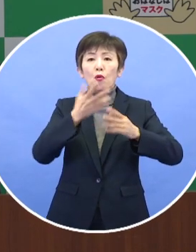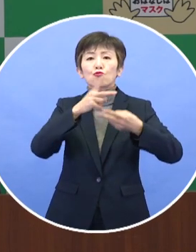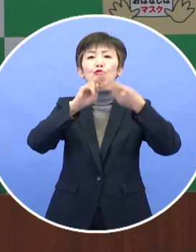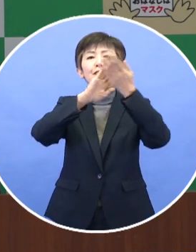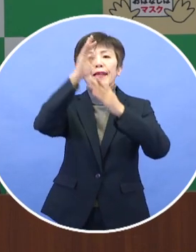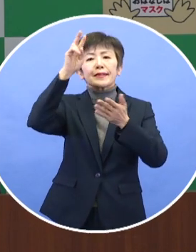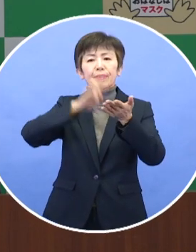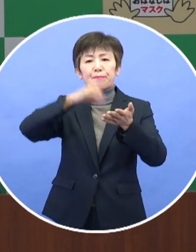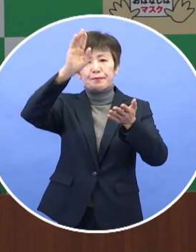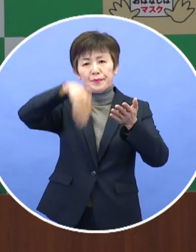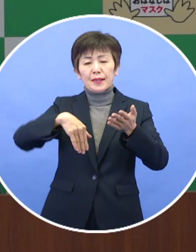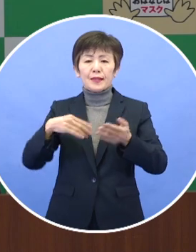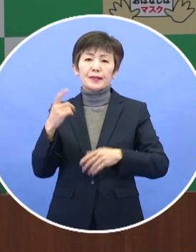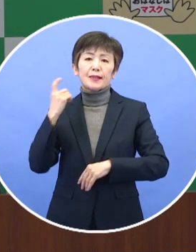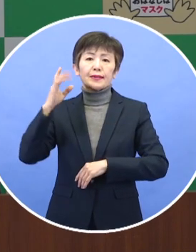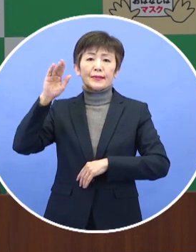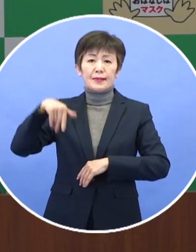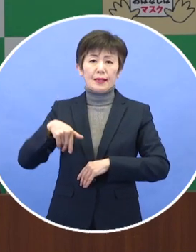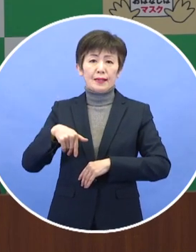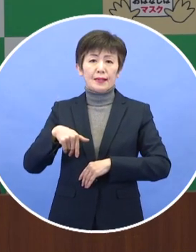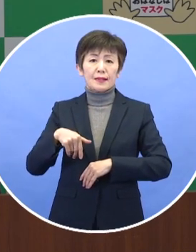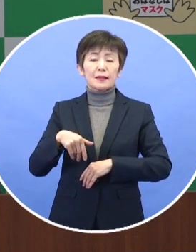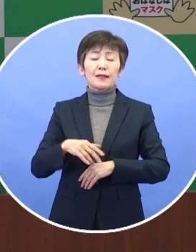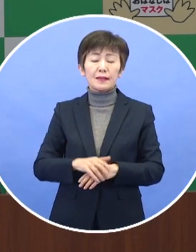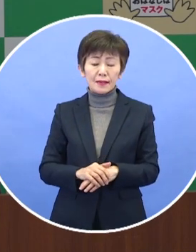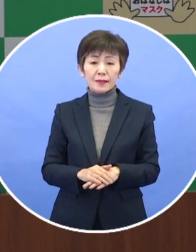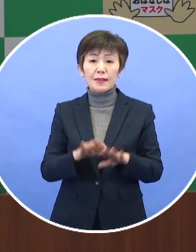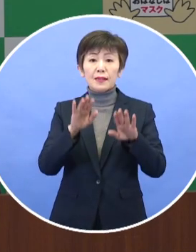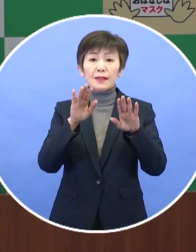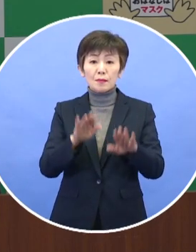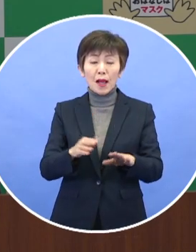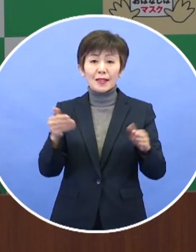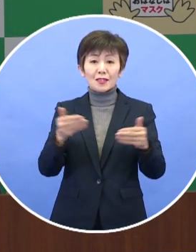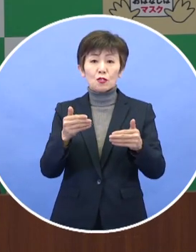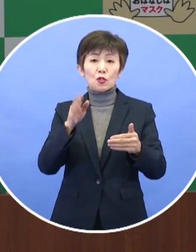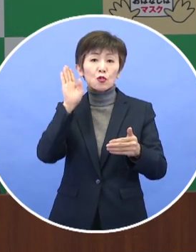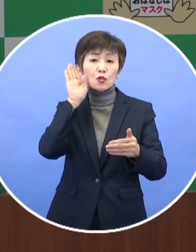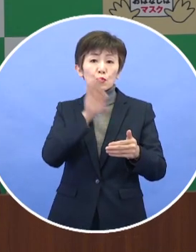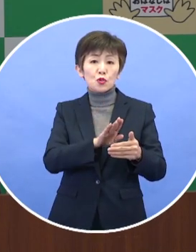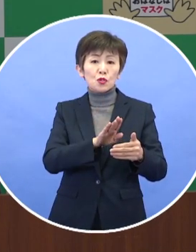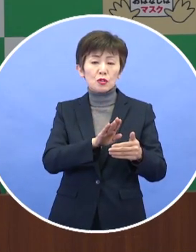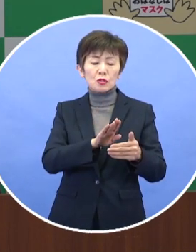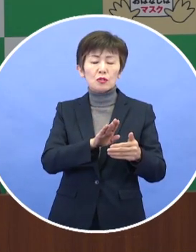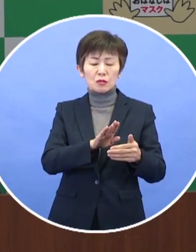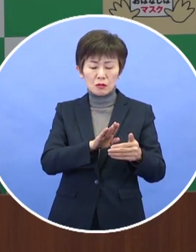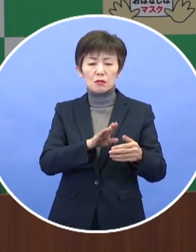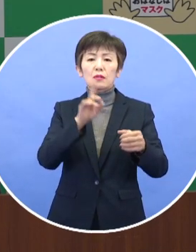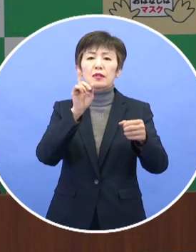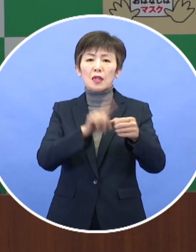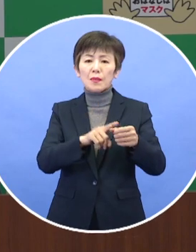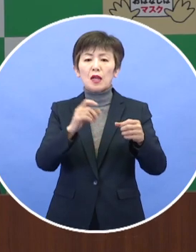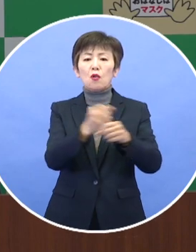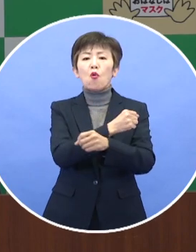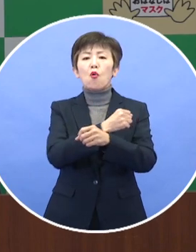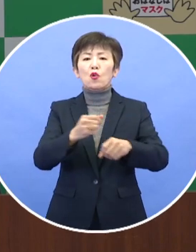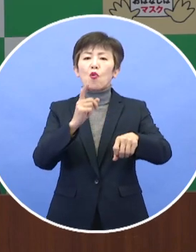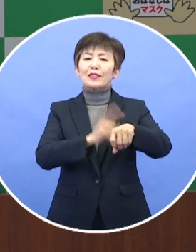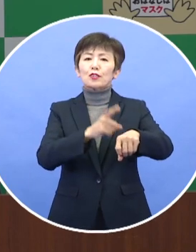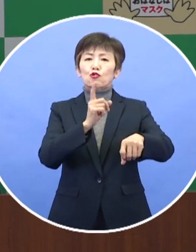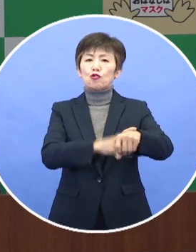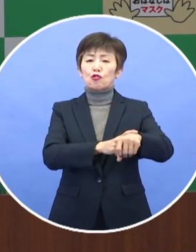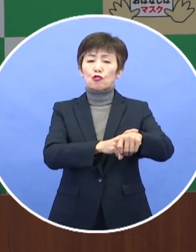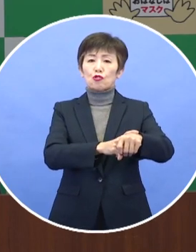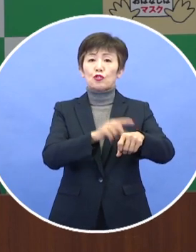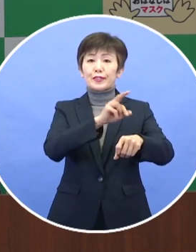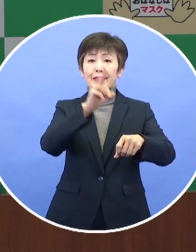のに近い方が仕事が進みやすいということで、隣のようなところにあります春江工業高